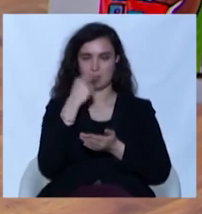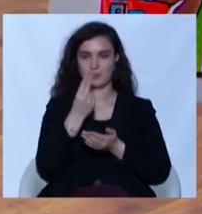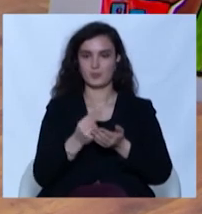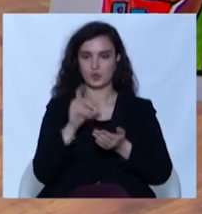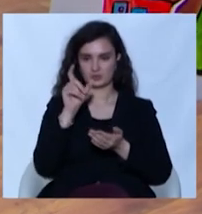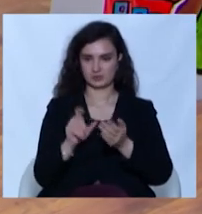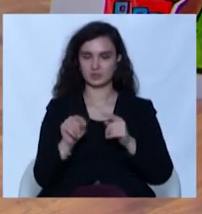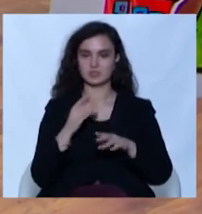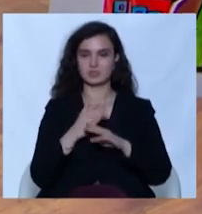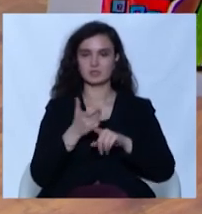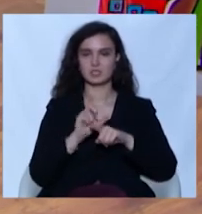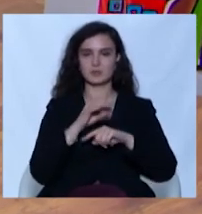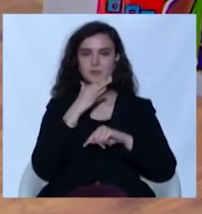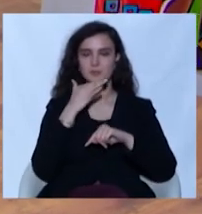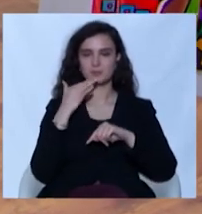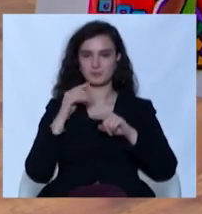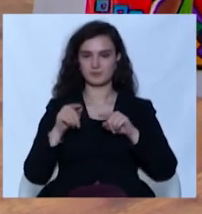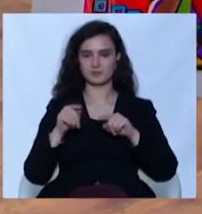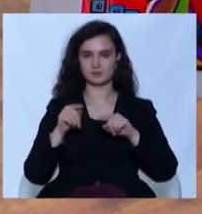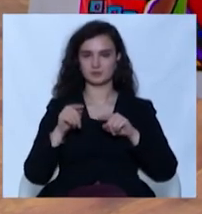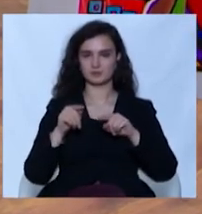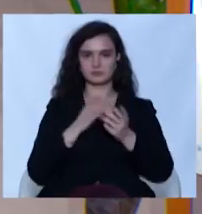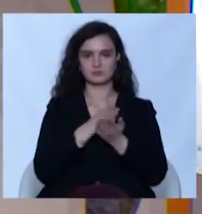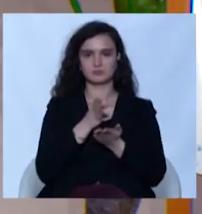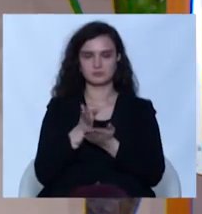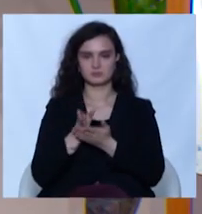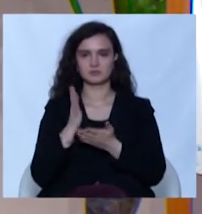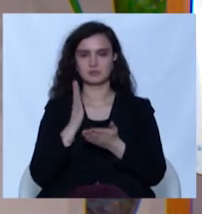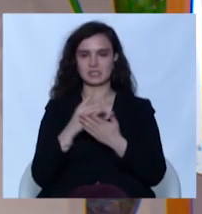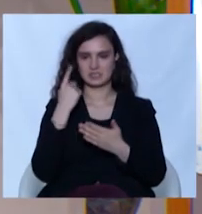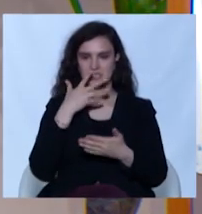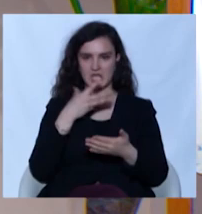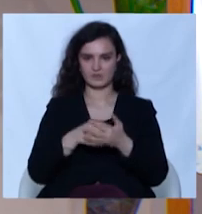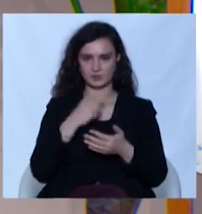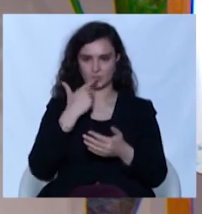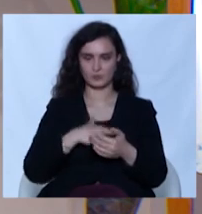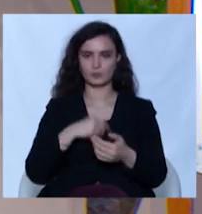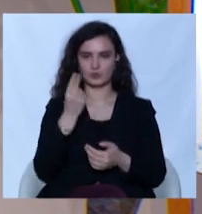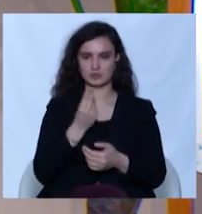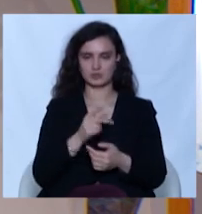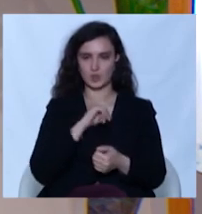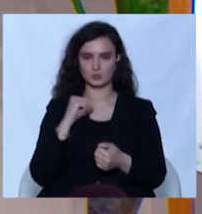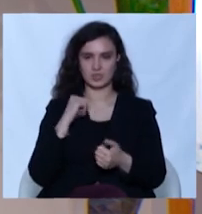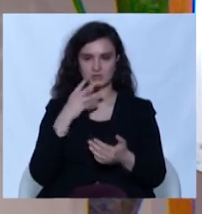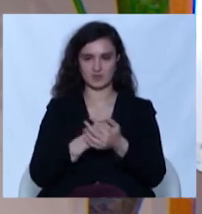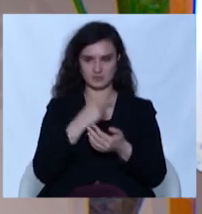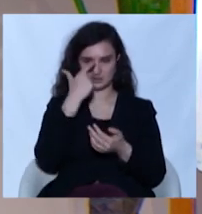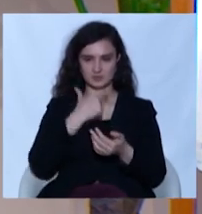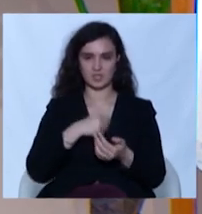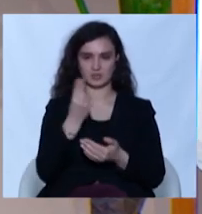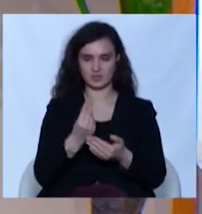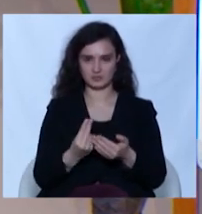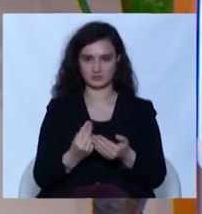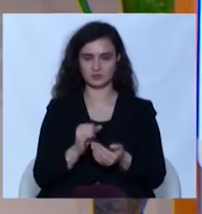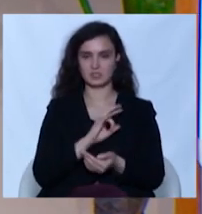პორტრეტს აქვს ძალიან ბევრი განხრა. არის ავტოპორტრეტი, ხო, როდესაც თქვენ თავს ხატავთ,